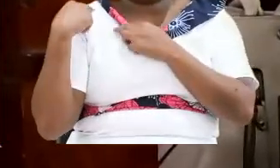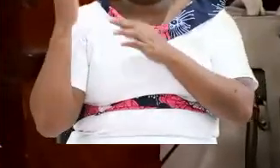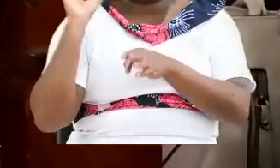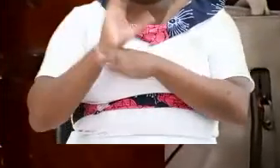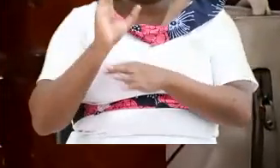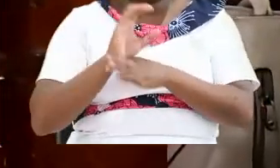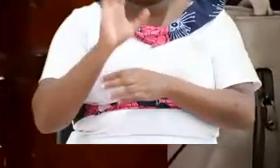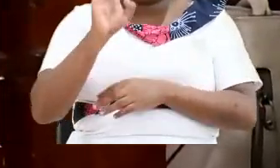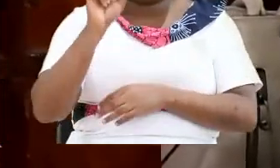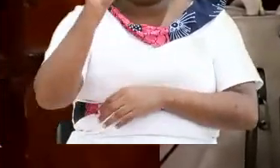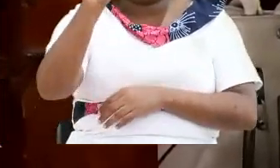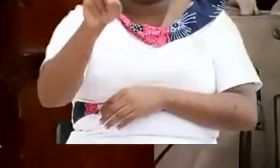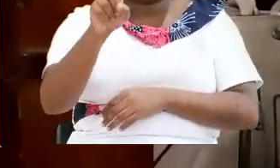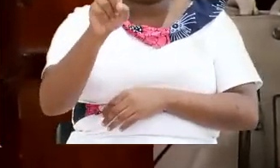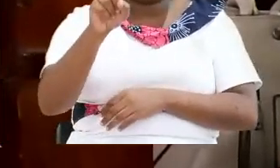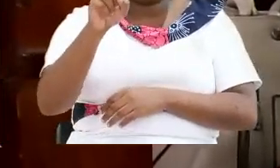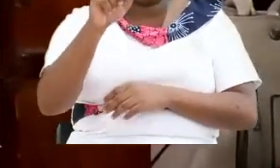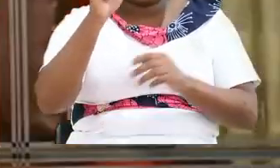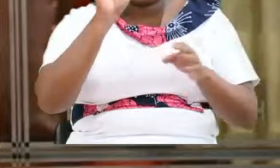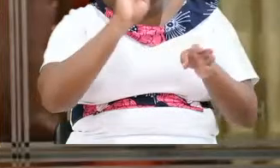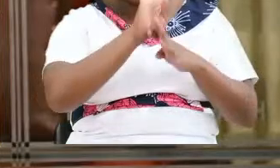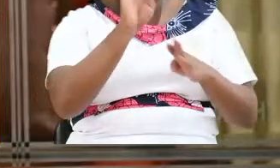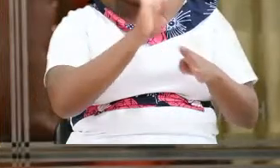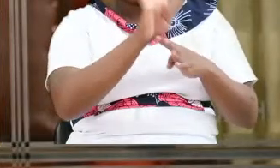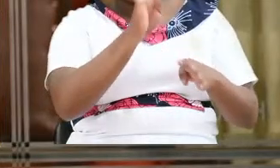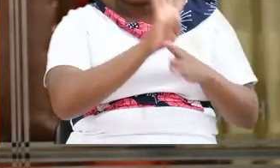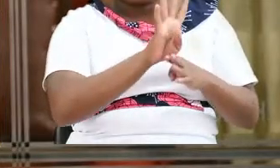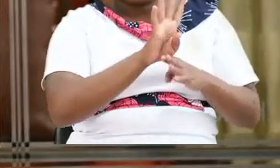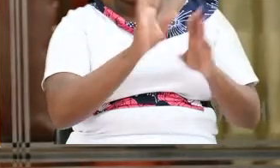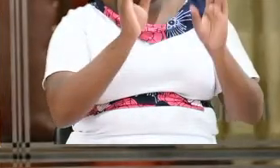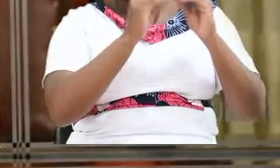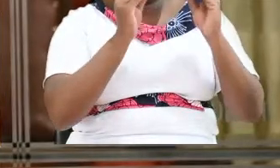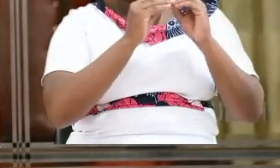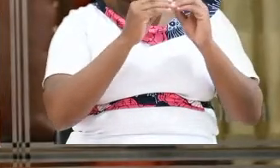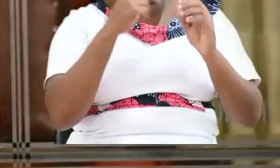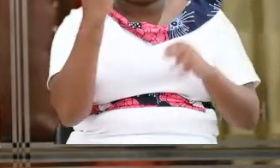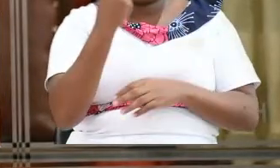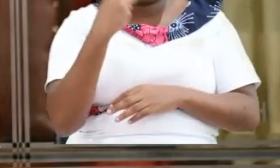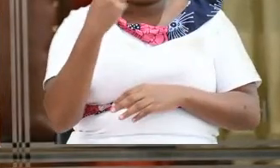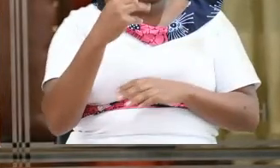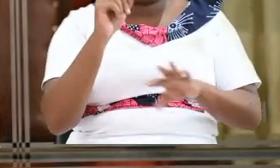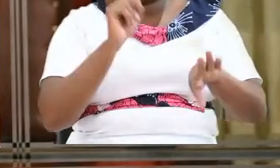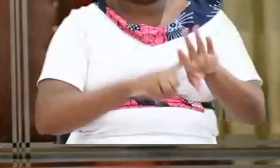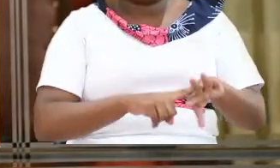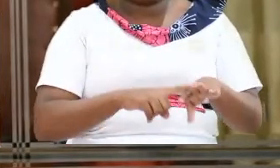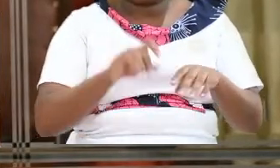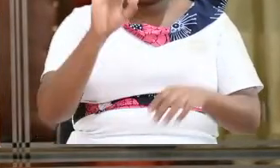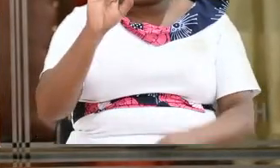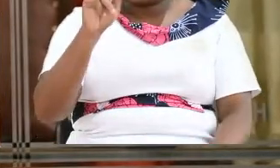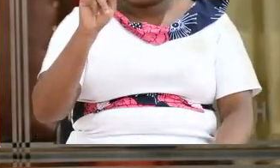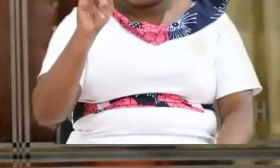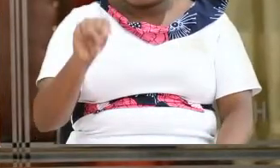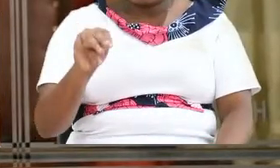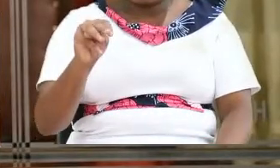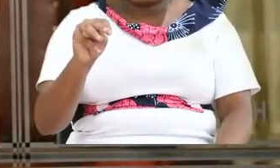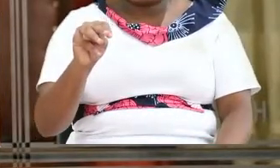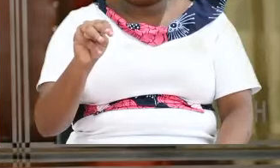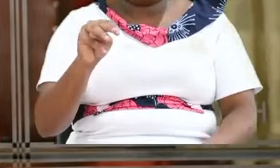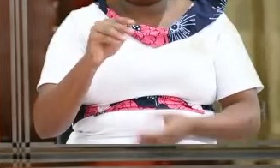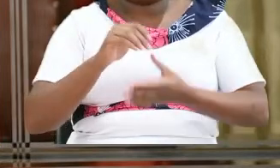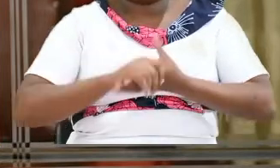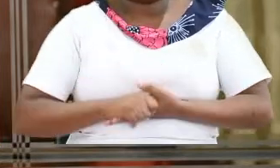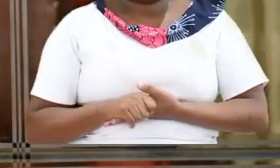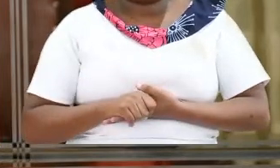Ex-candidates, mkutano wao utakuweko Wednesday saa 9. Itaanza saa 9 kamili.